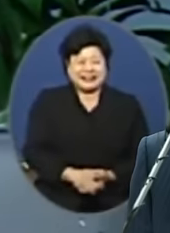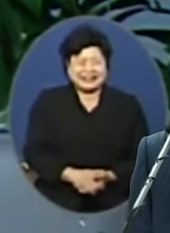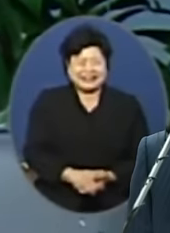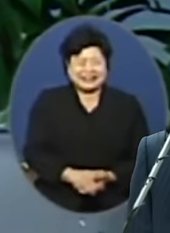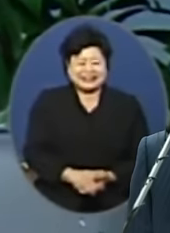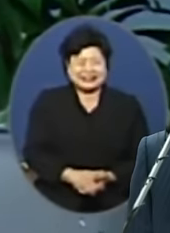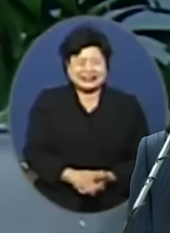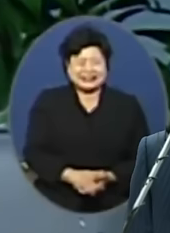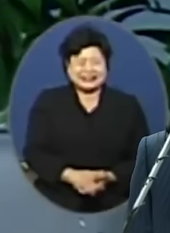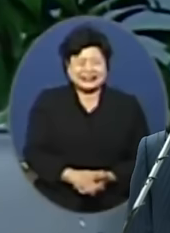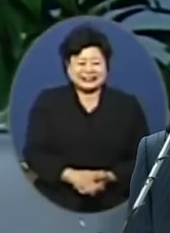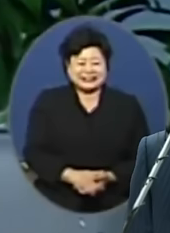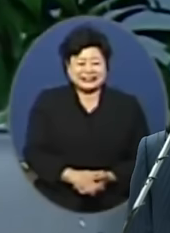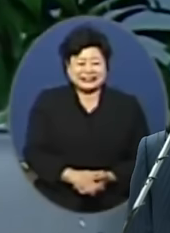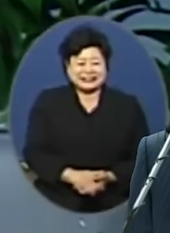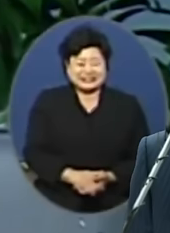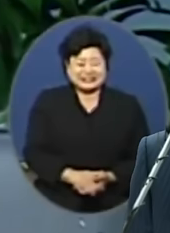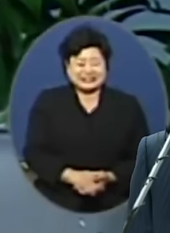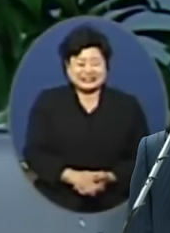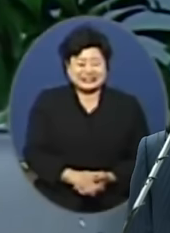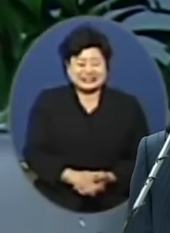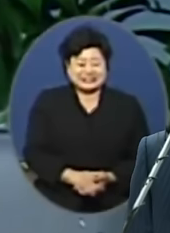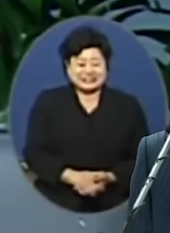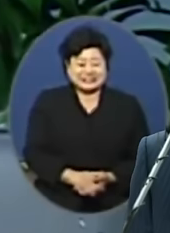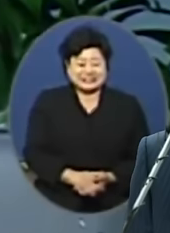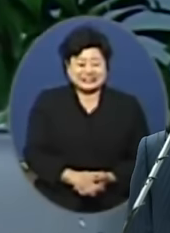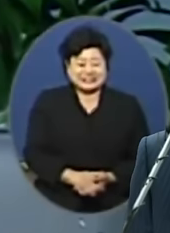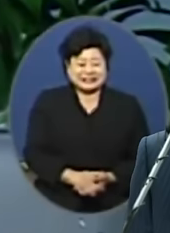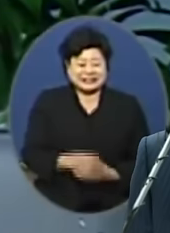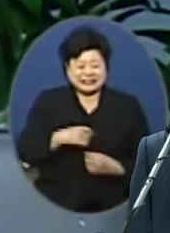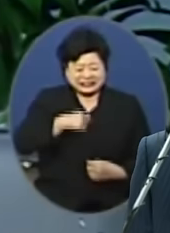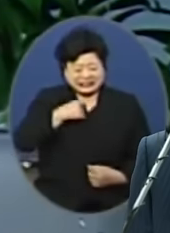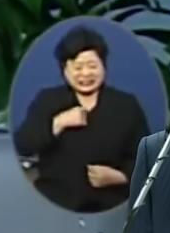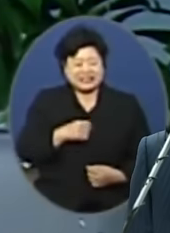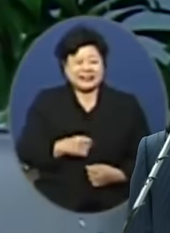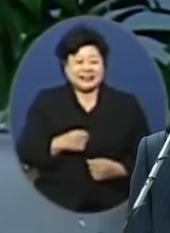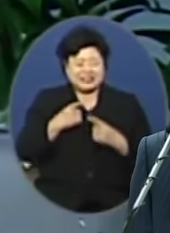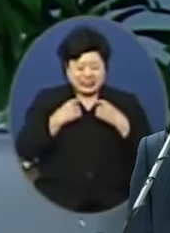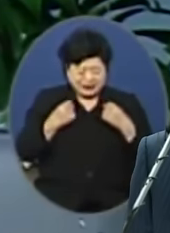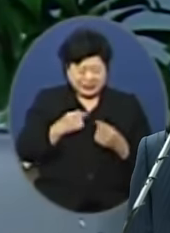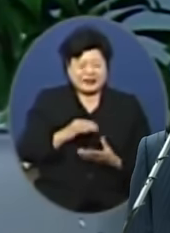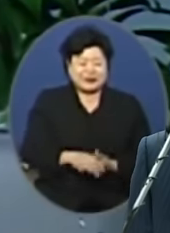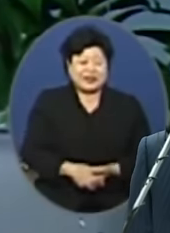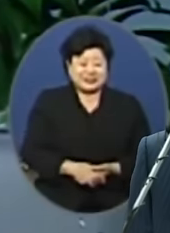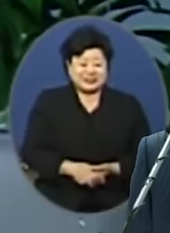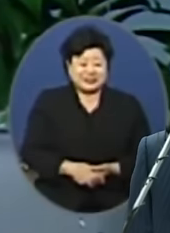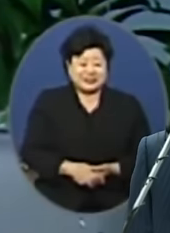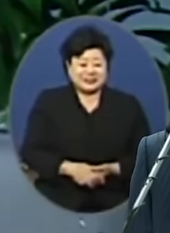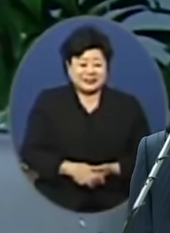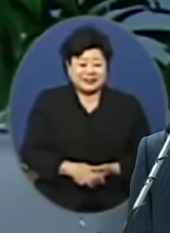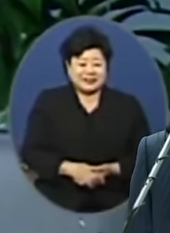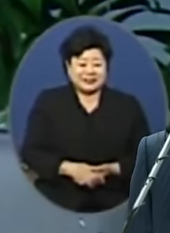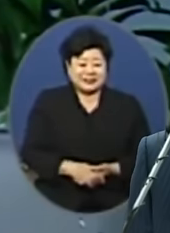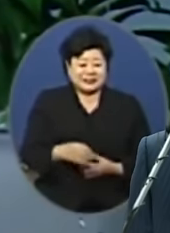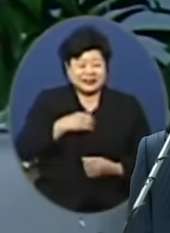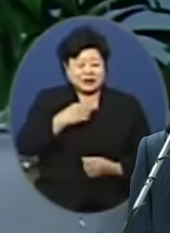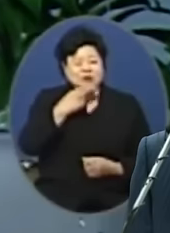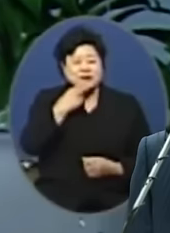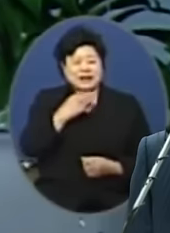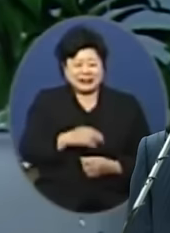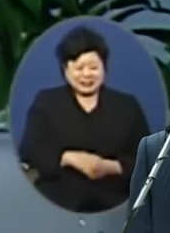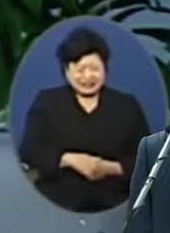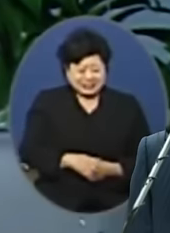너무 어리 보이니까 점잖게 긴 넥타이를 하라고 했다가 그 다음에 넥타이 없이 와도 좋다고